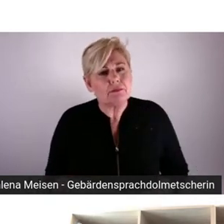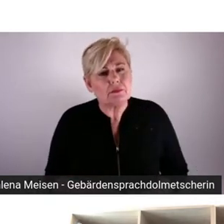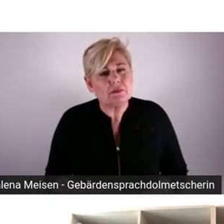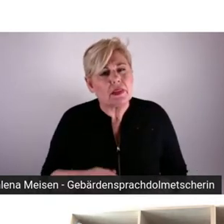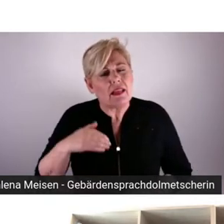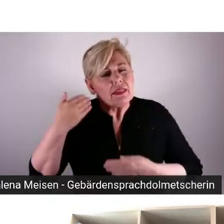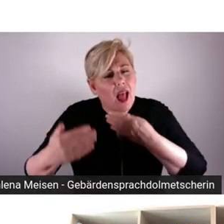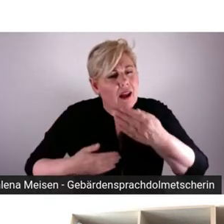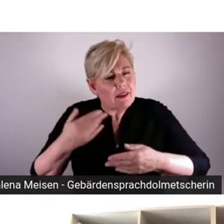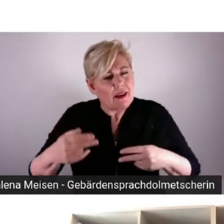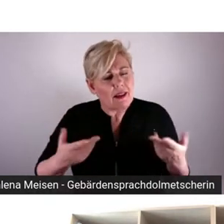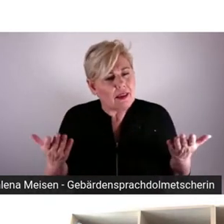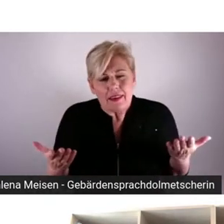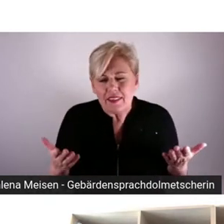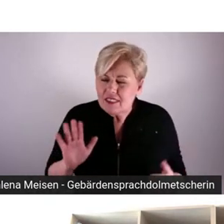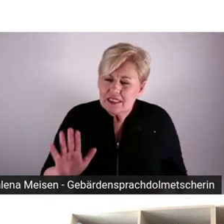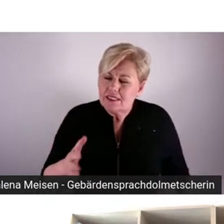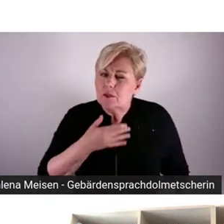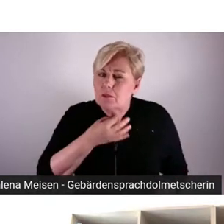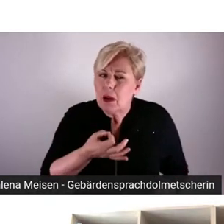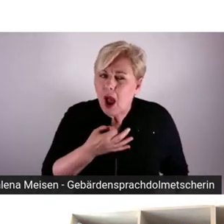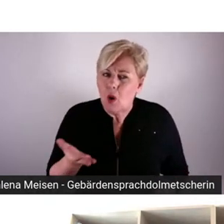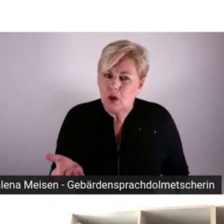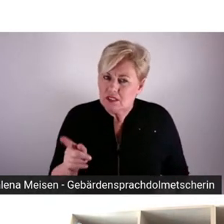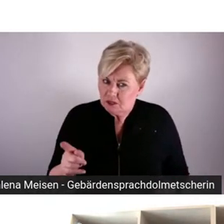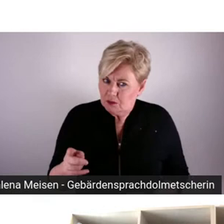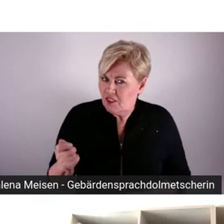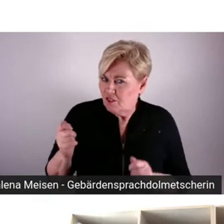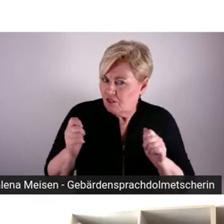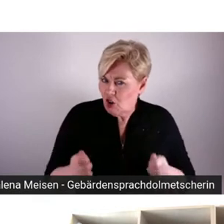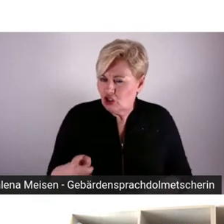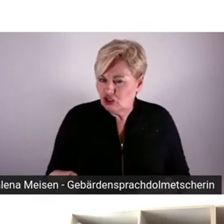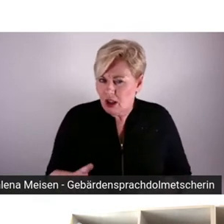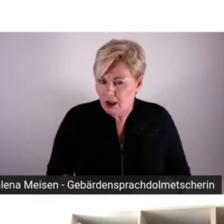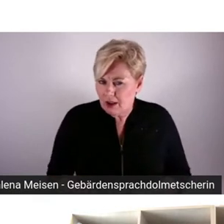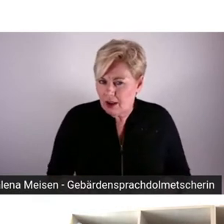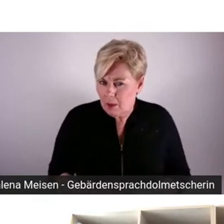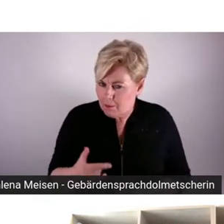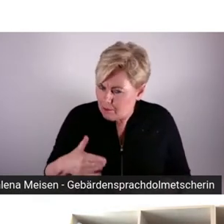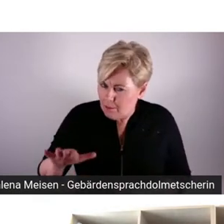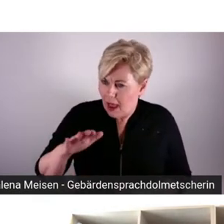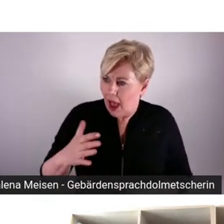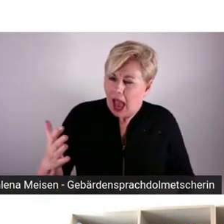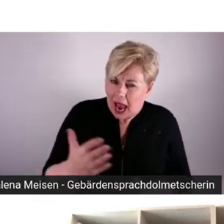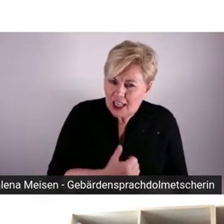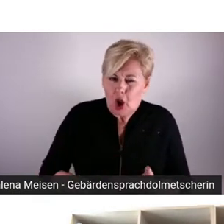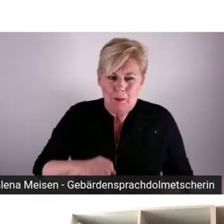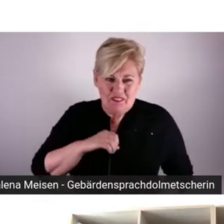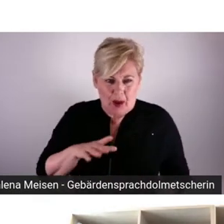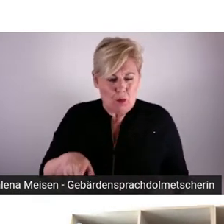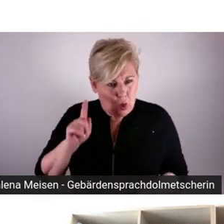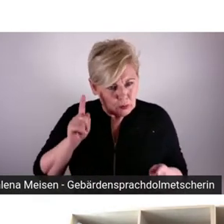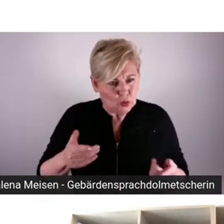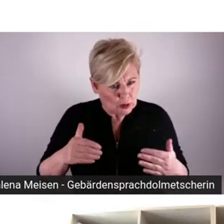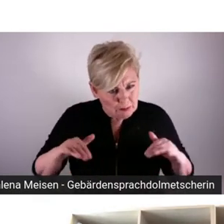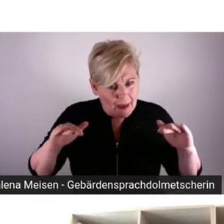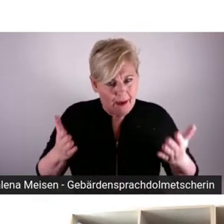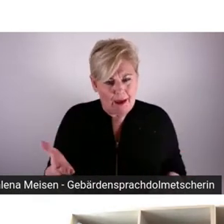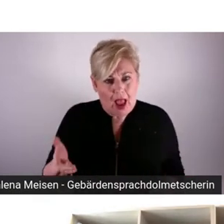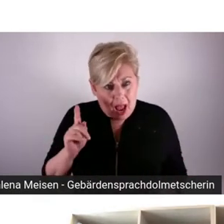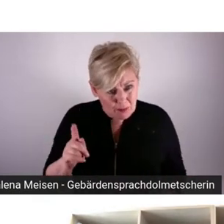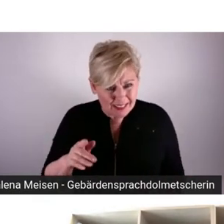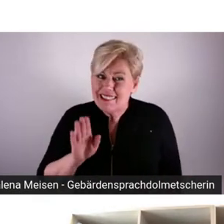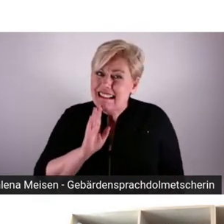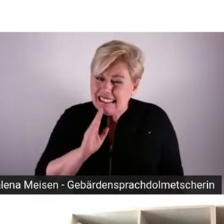Was ist da nötig? Sie schlagen durchaus hohe Steuern auf Einkommen und Vermögen, deutlich höhere dann vor. Aber reicht